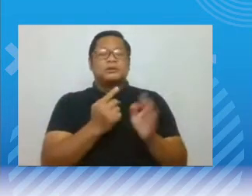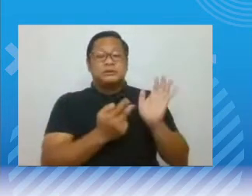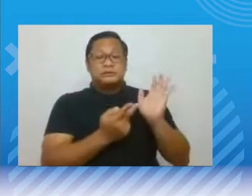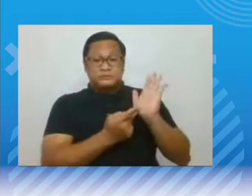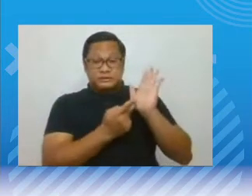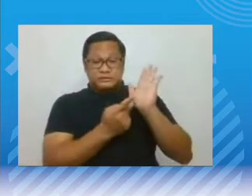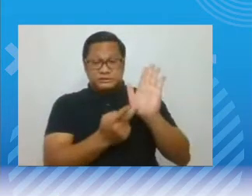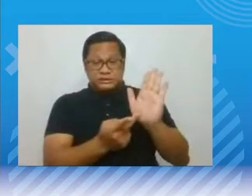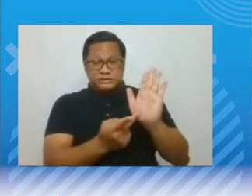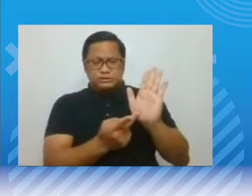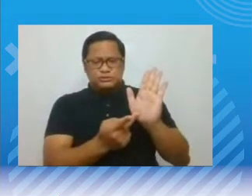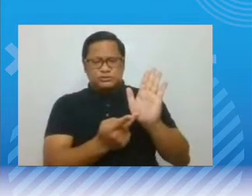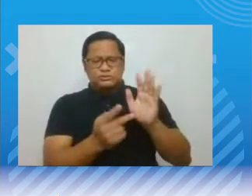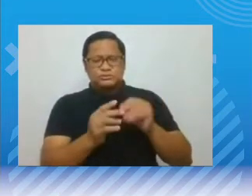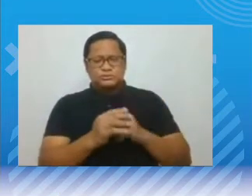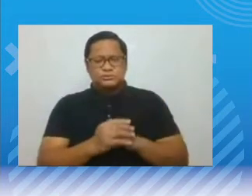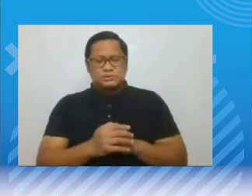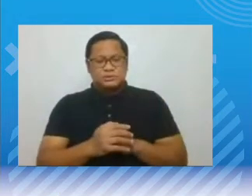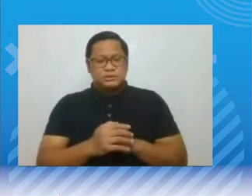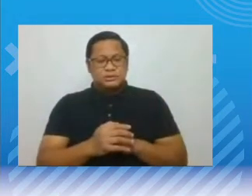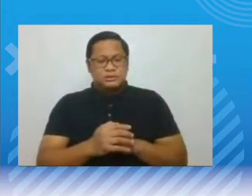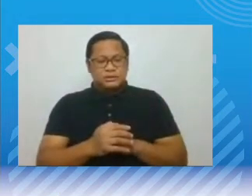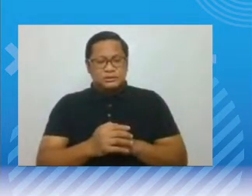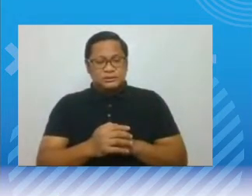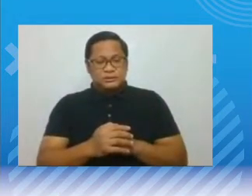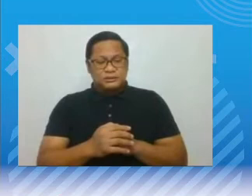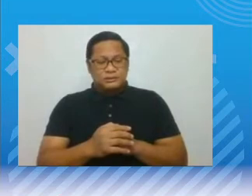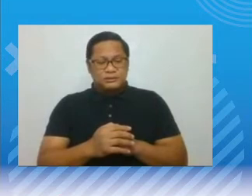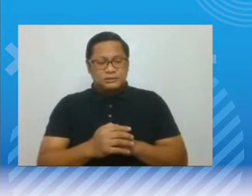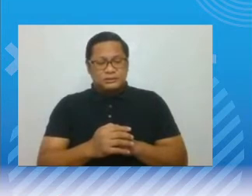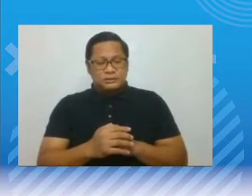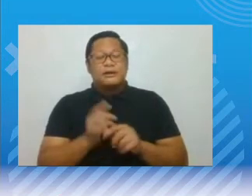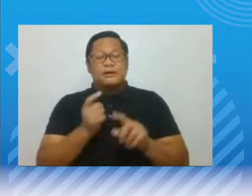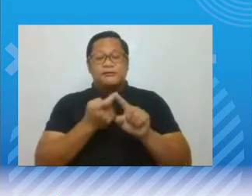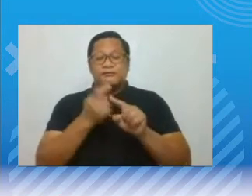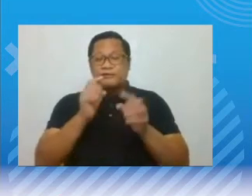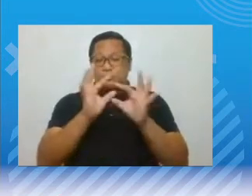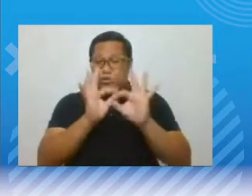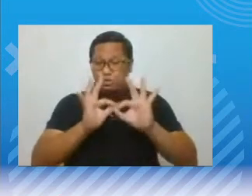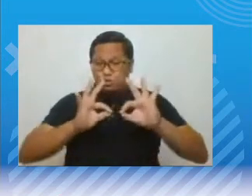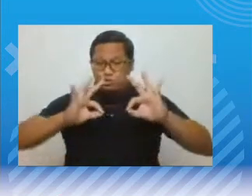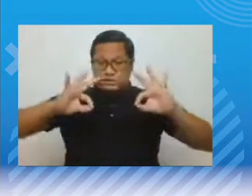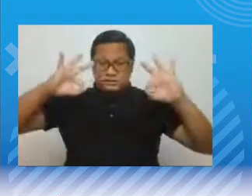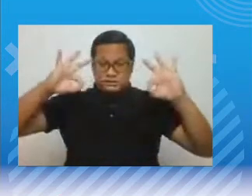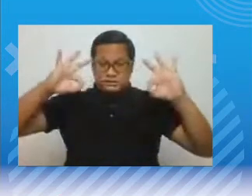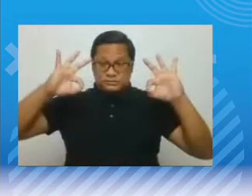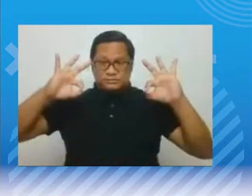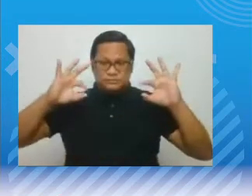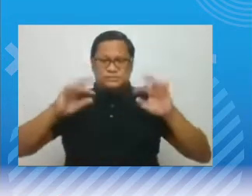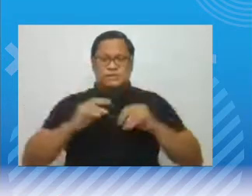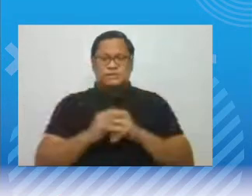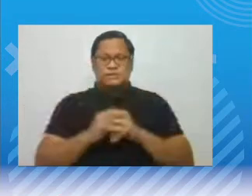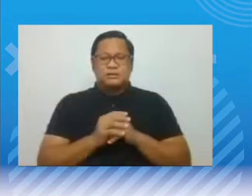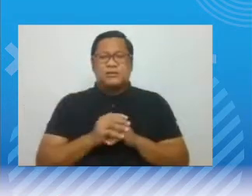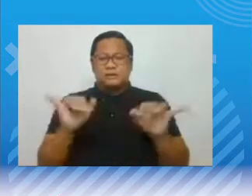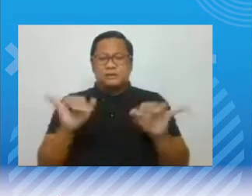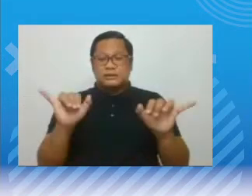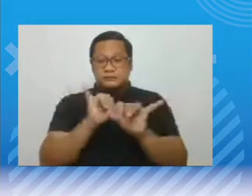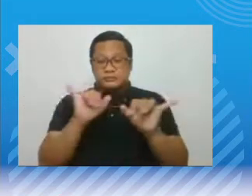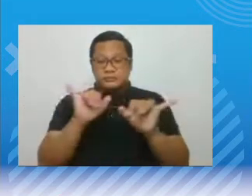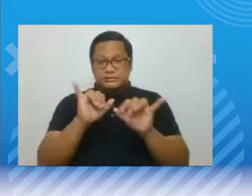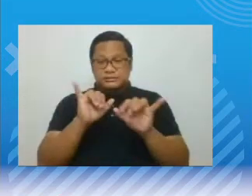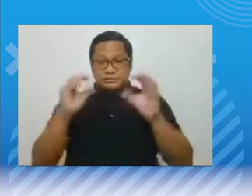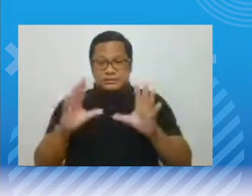presentations po ni EC Feingold ng UNICEF at saka ni Teacher Lois po ng